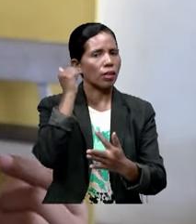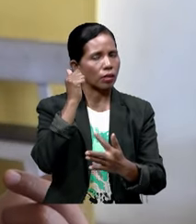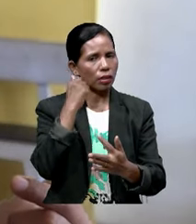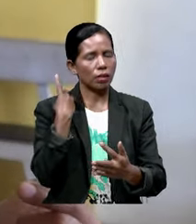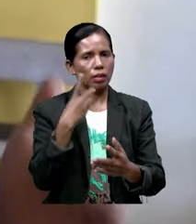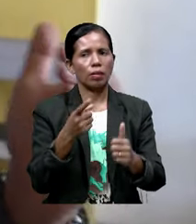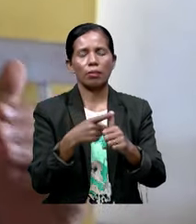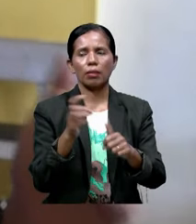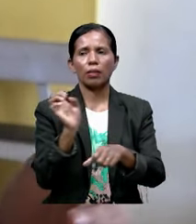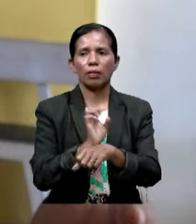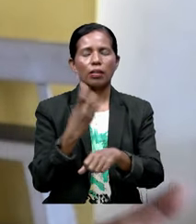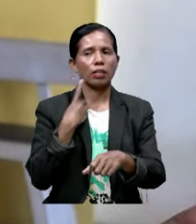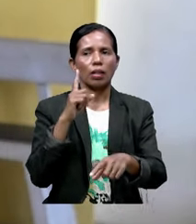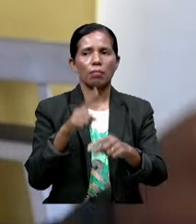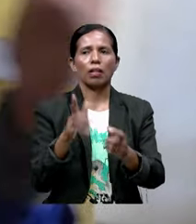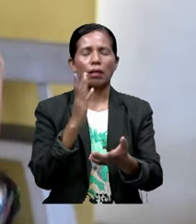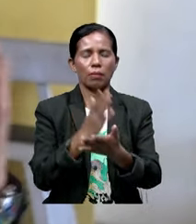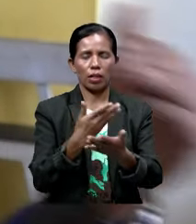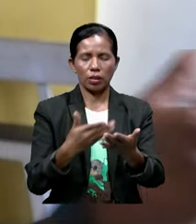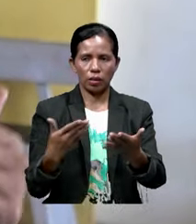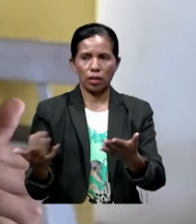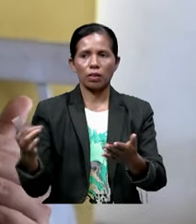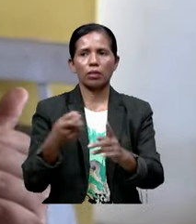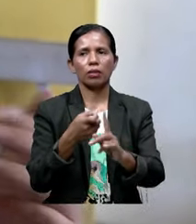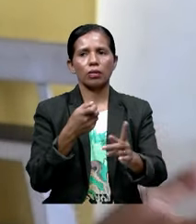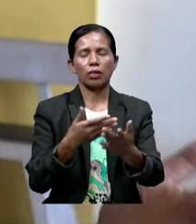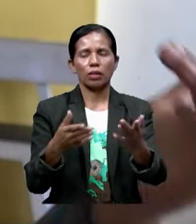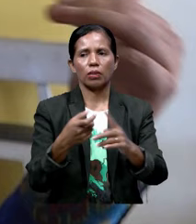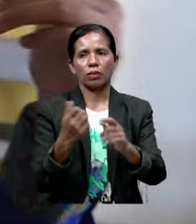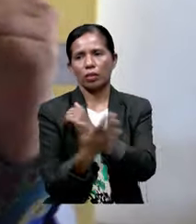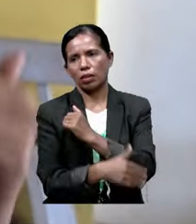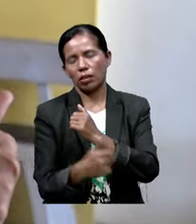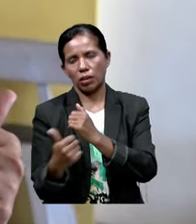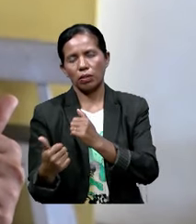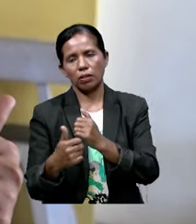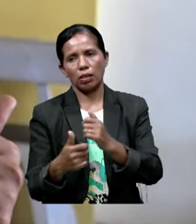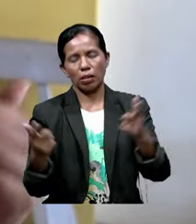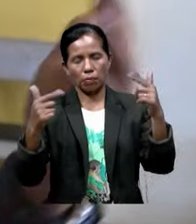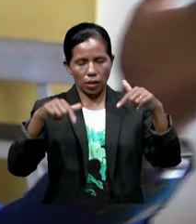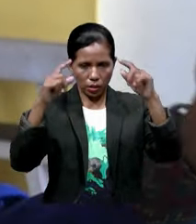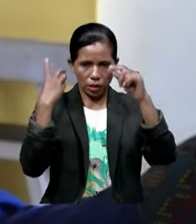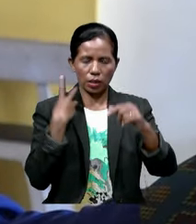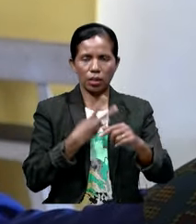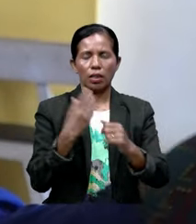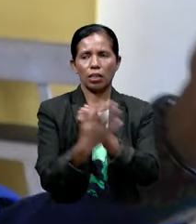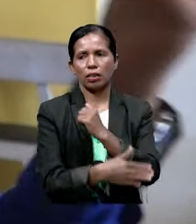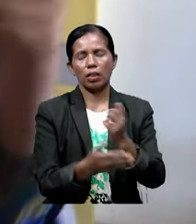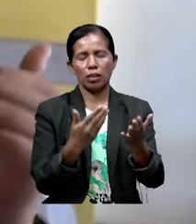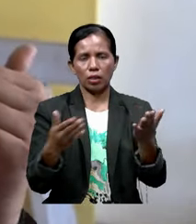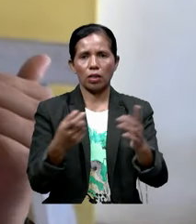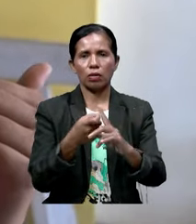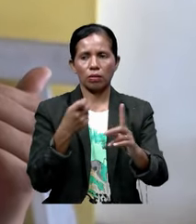principio primera economia ne ita la bele limita sa sanga movimento sa sanga si na san selok atu tama mait nyarai ne be sa san tama si